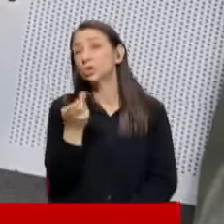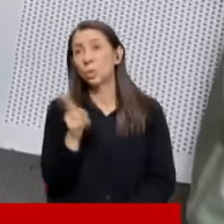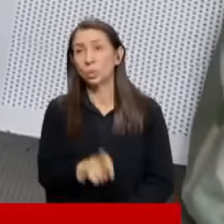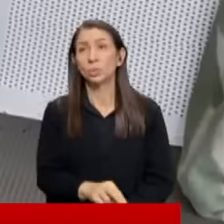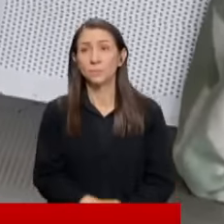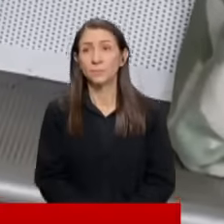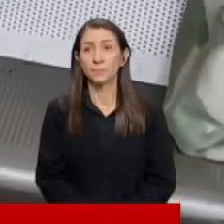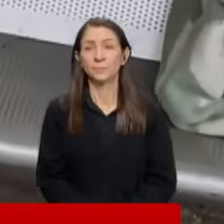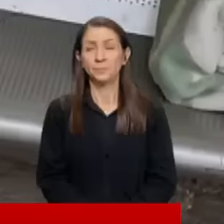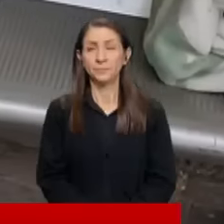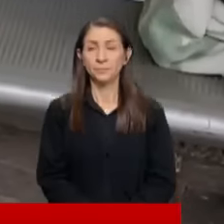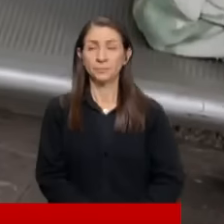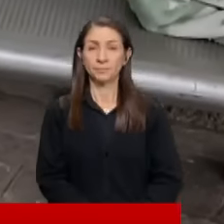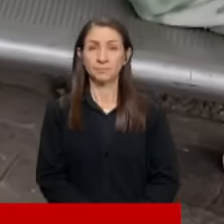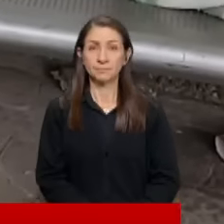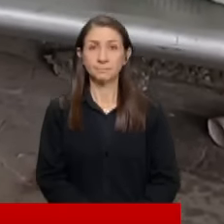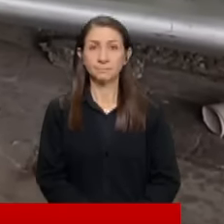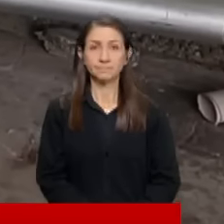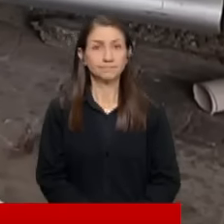kaybetti.